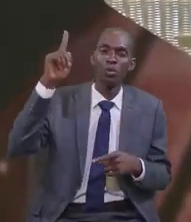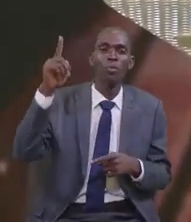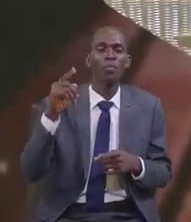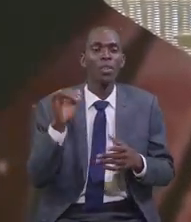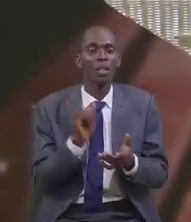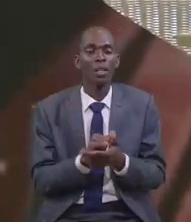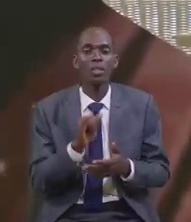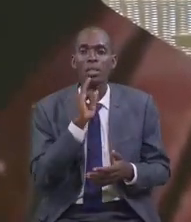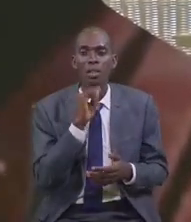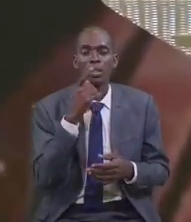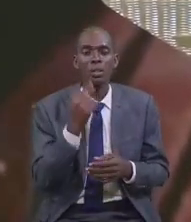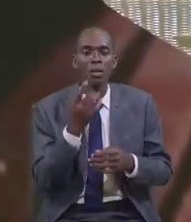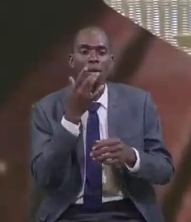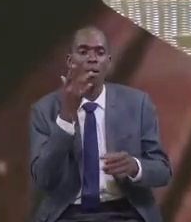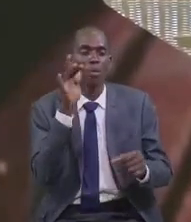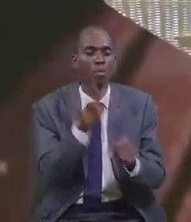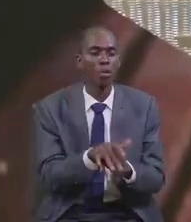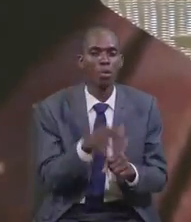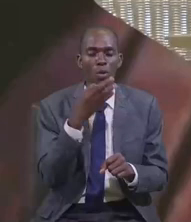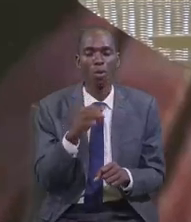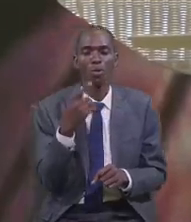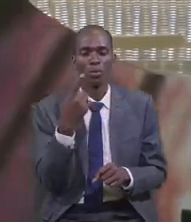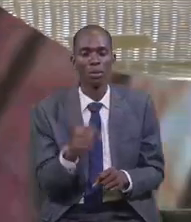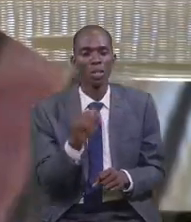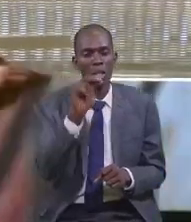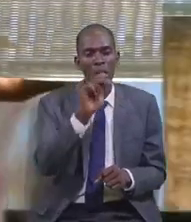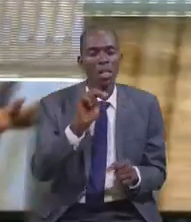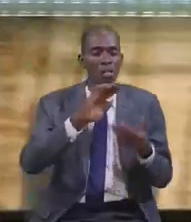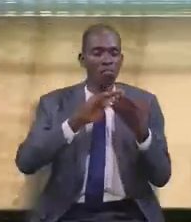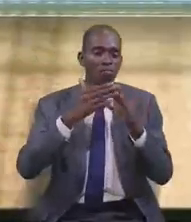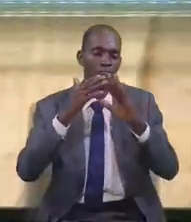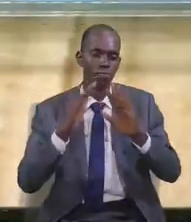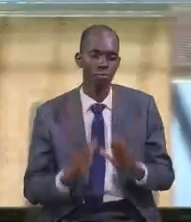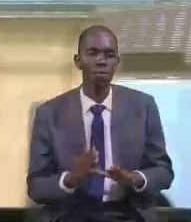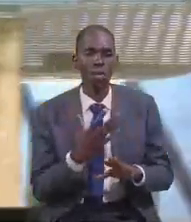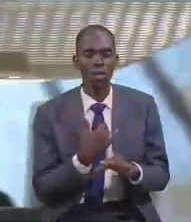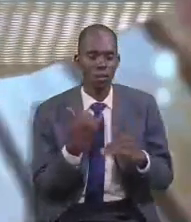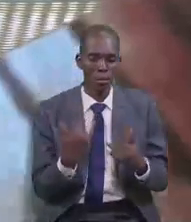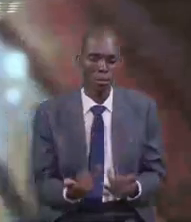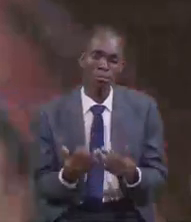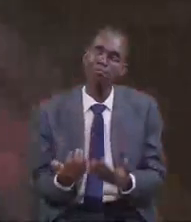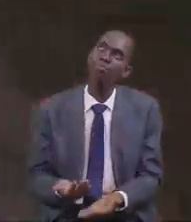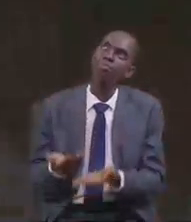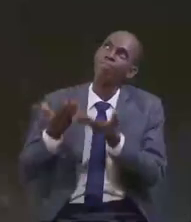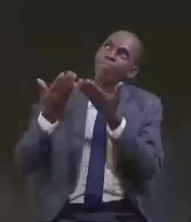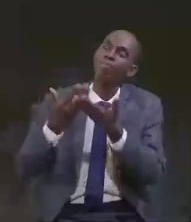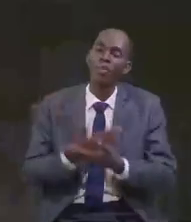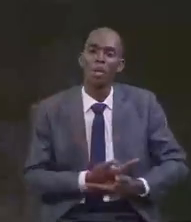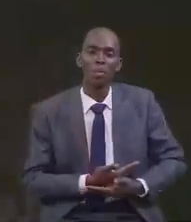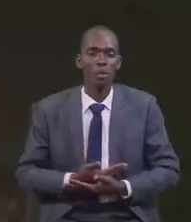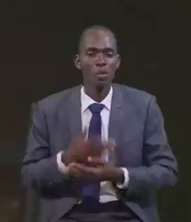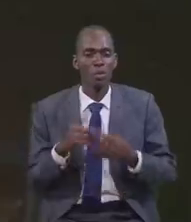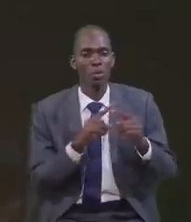du Naziréa. Donc, Anna a dédié, consacré l'enfant au Seigneur. Voilà